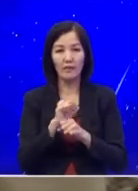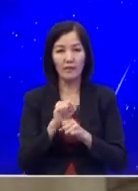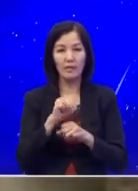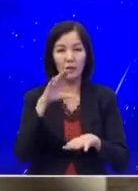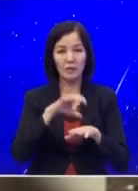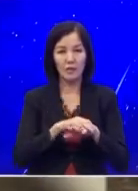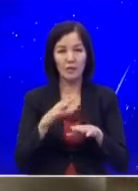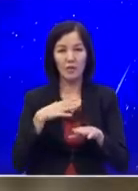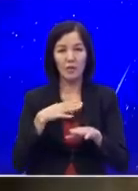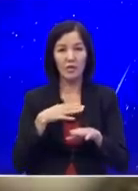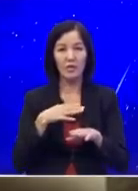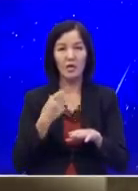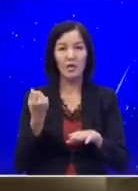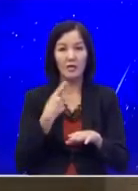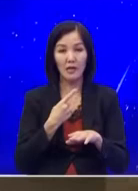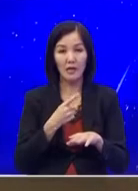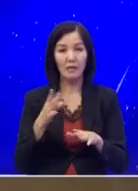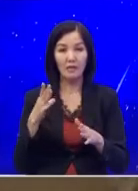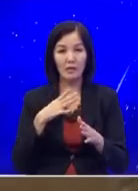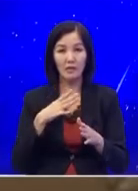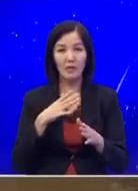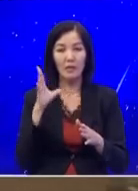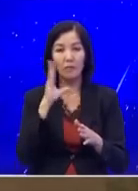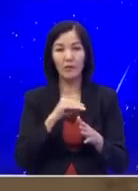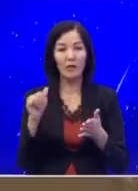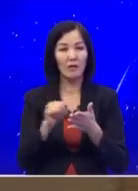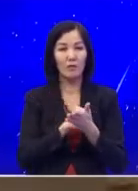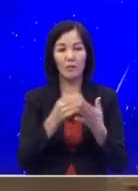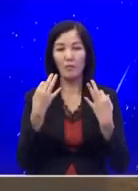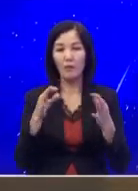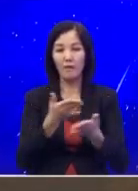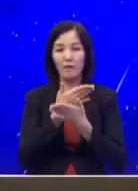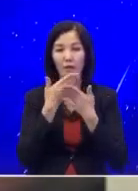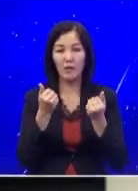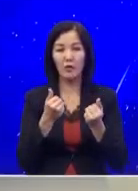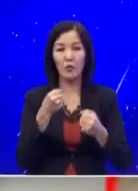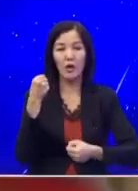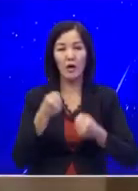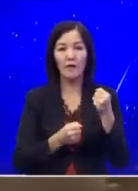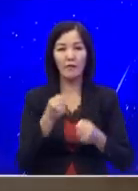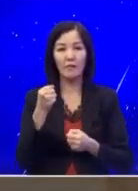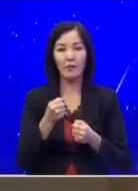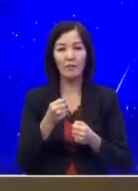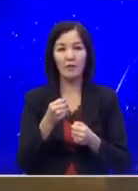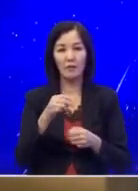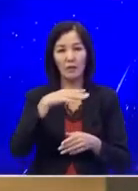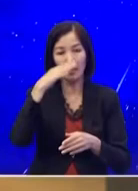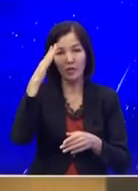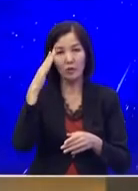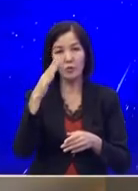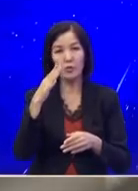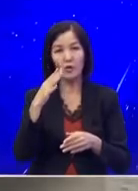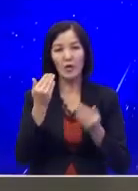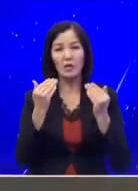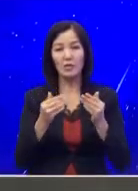задержать. Как выяснилось, он находился в нетрезвом состоянии и не имеет водительских прав. Автомобиль принадлежит отцу нарушителя. Материалы